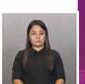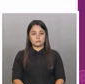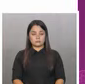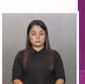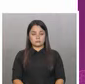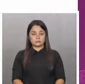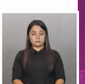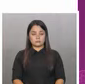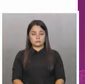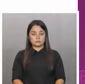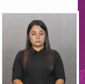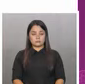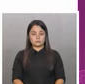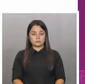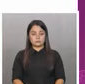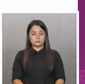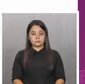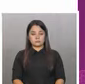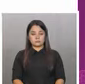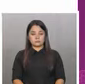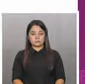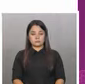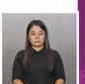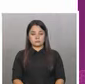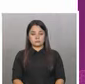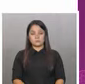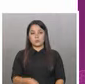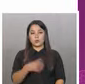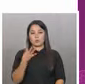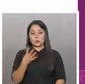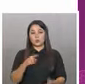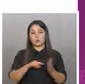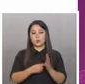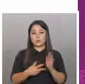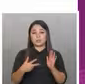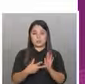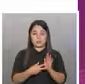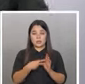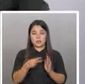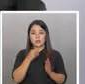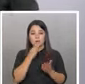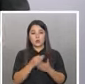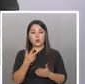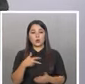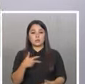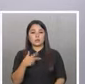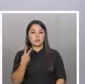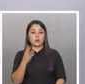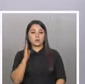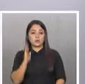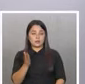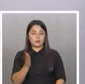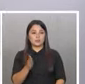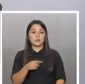пен 8-ді көбейтеміз, 32-ге тең болады. Жауабы 32 болады. Ал оқушылар, келесі